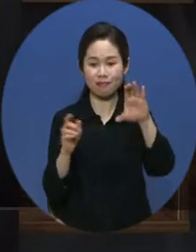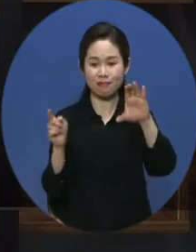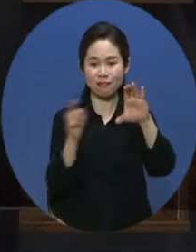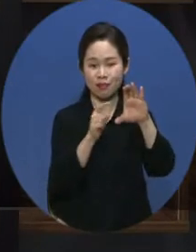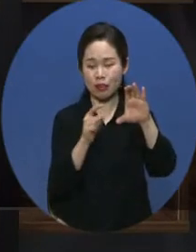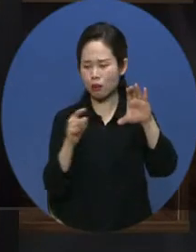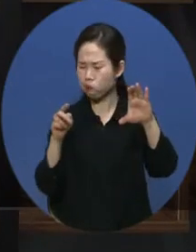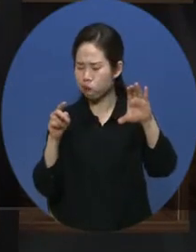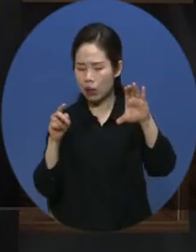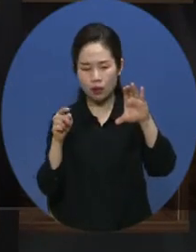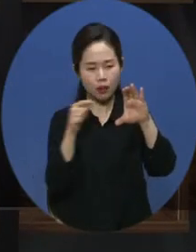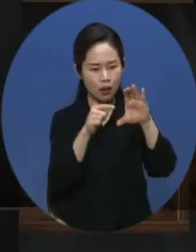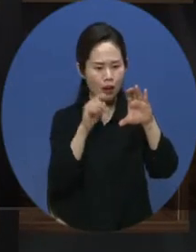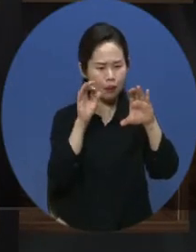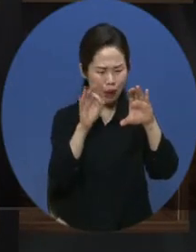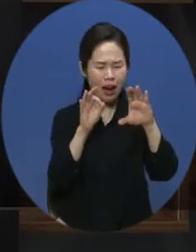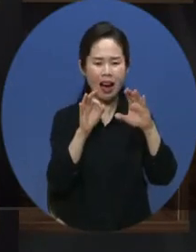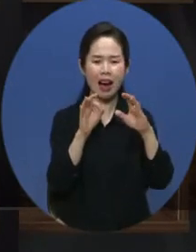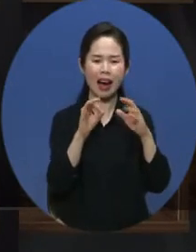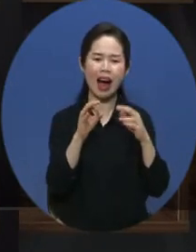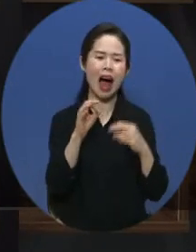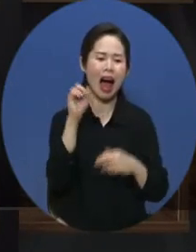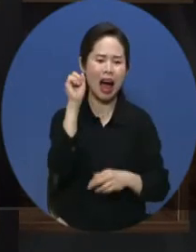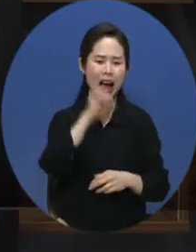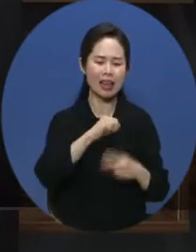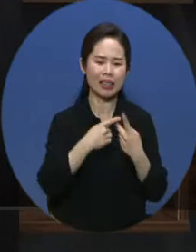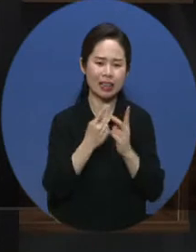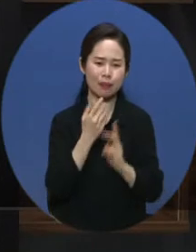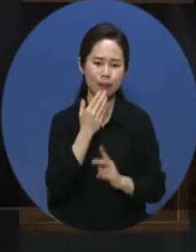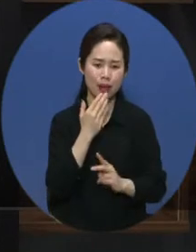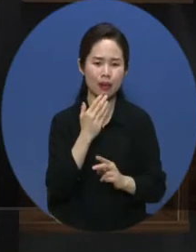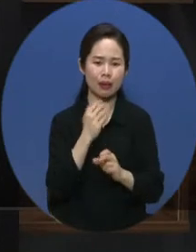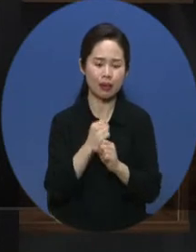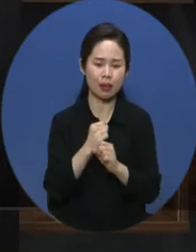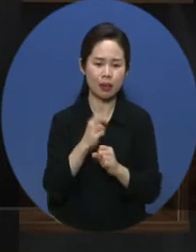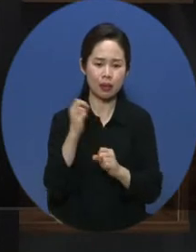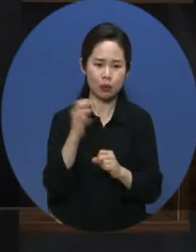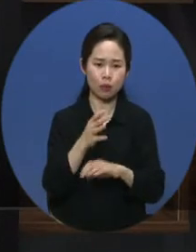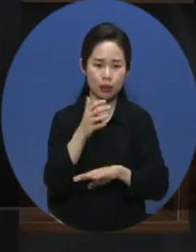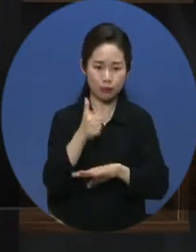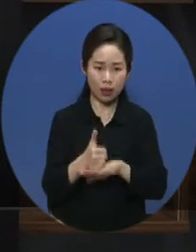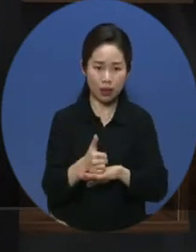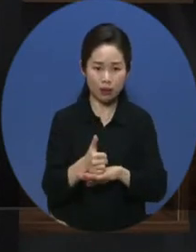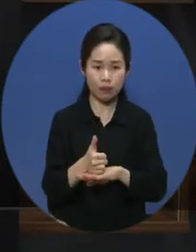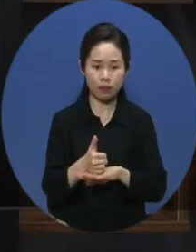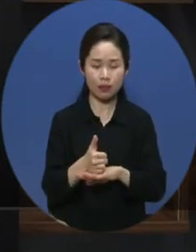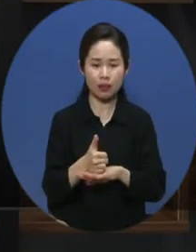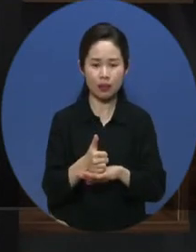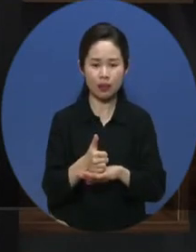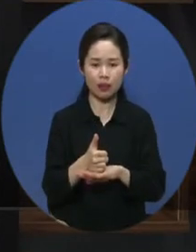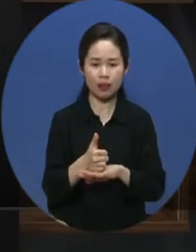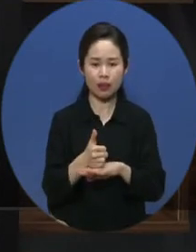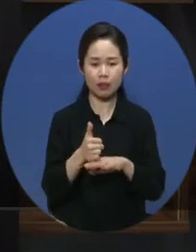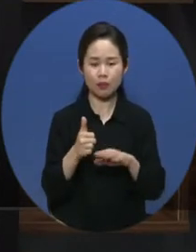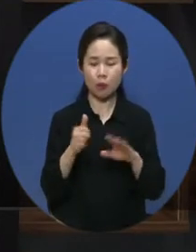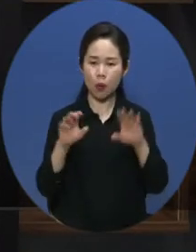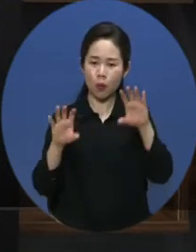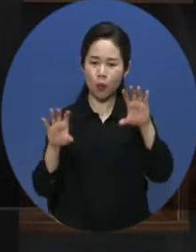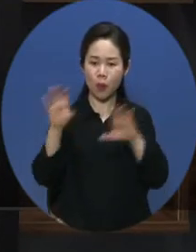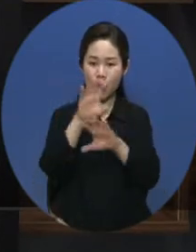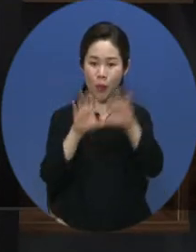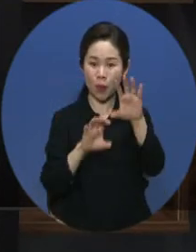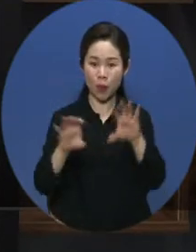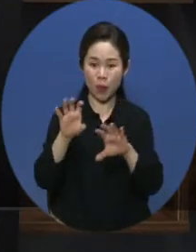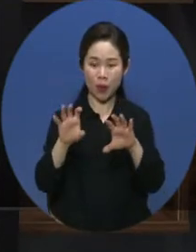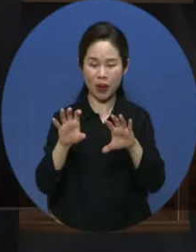부연 설명을 할 수 있도록 사파 작업을 하게 됩니다. 그리고 마지막 단계로 편집 디자인을